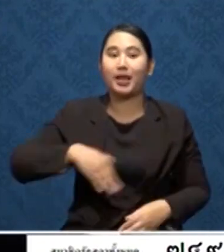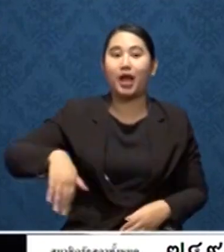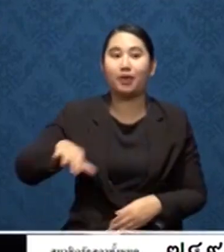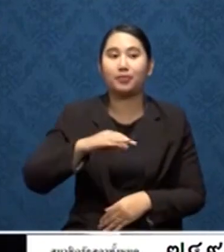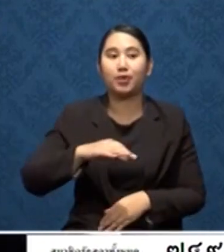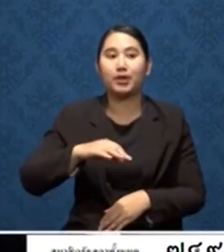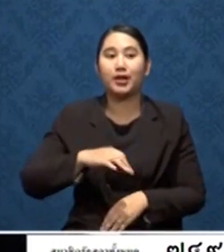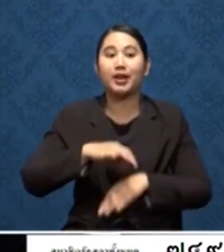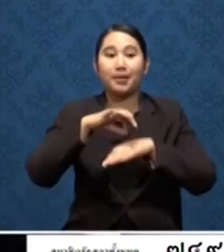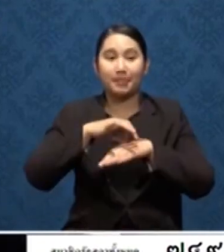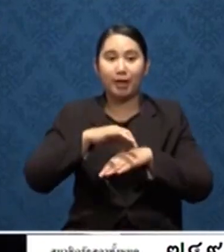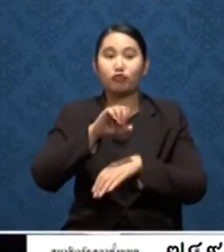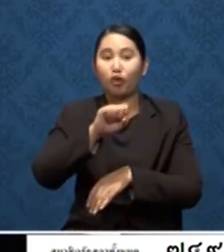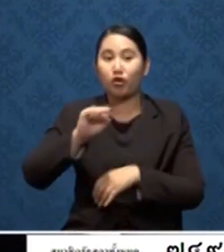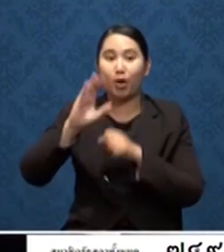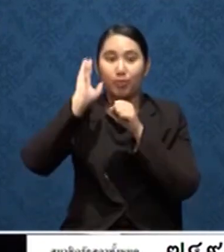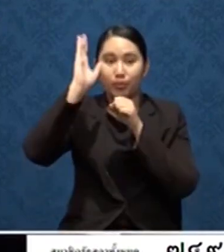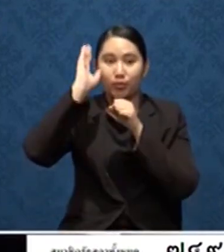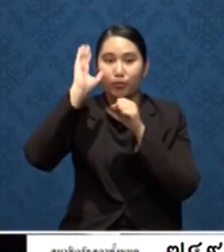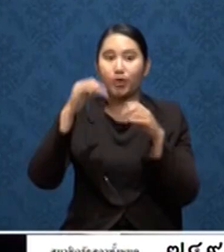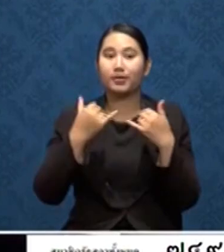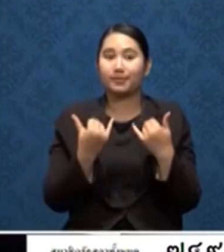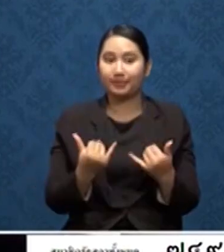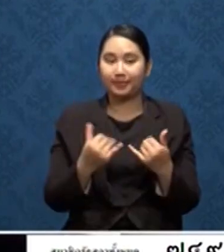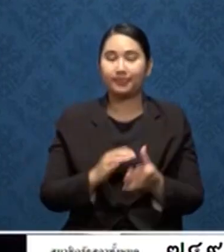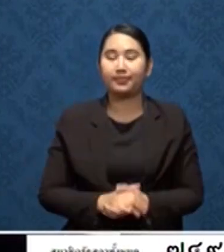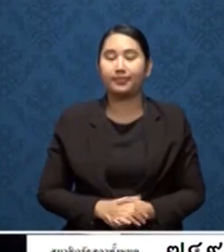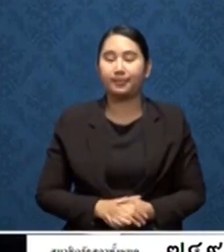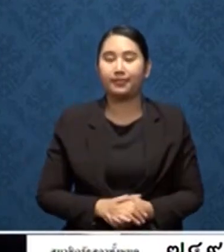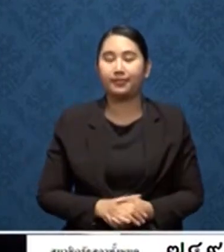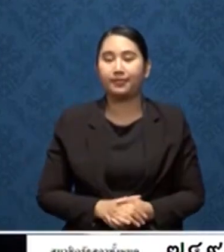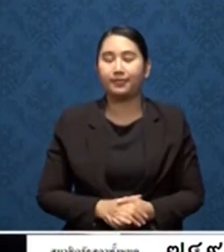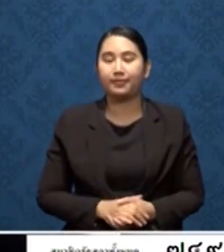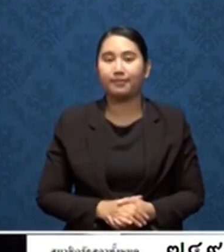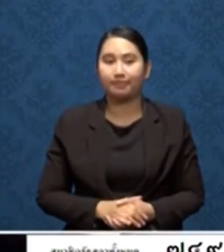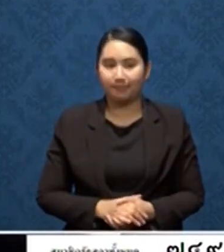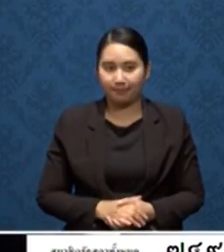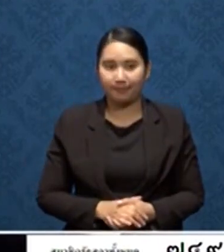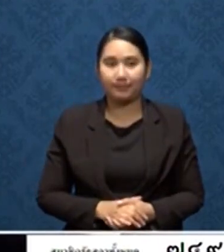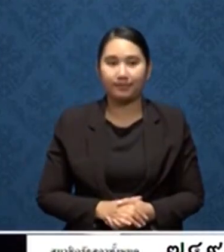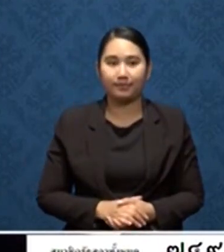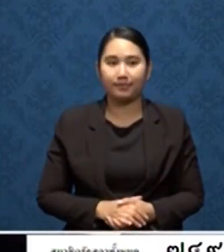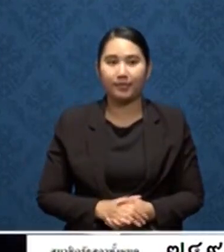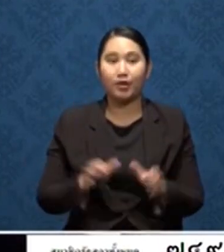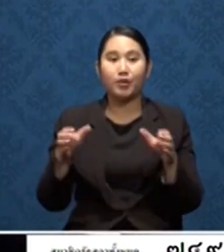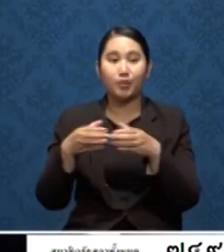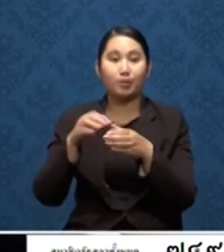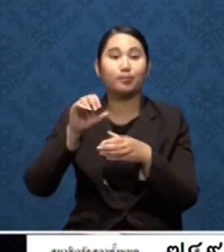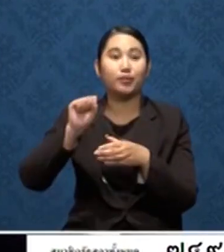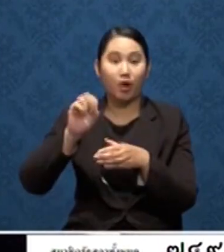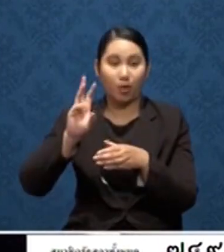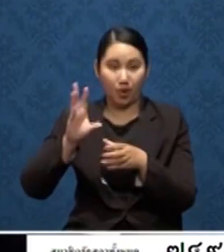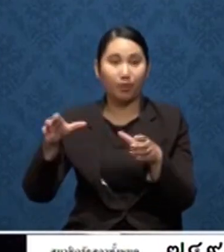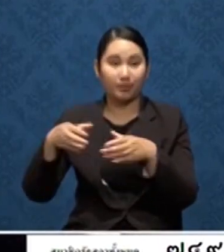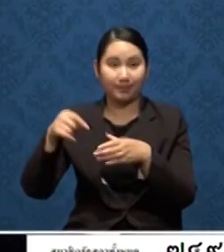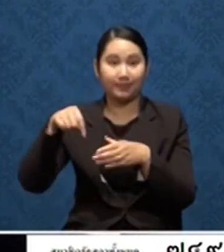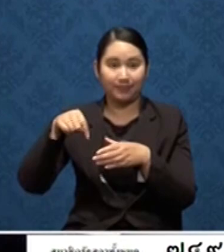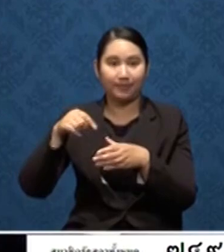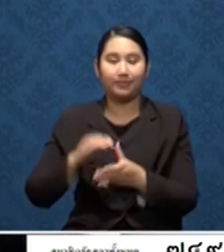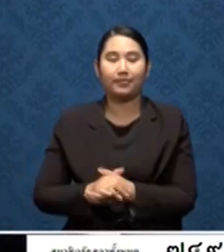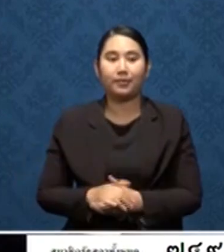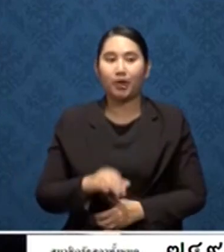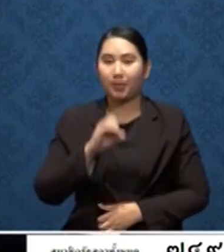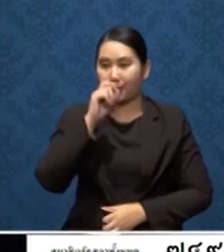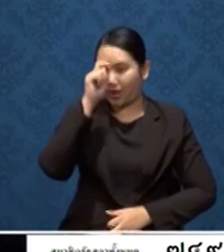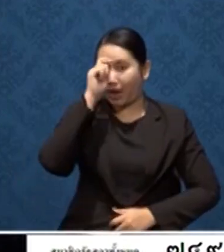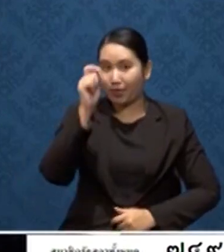มีสิทธิ์ในการมาพูดและอภิปรายในที่นี้ตั้งแต่ต้นส่วนสำหรับสมาชิกวุฒิสภาทุกท่านครับผมก็